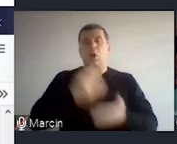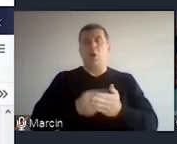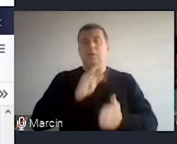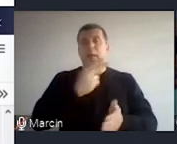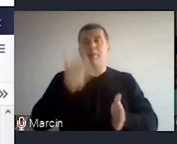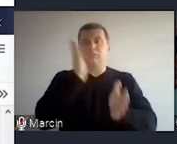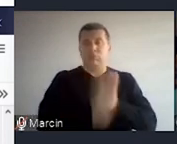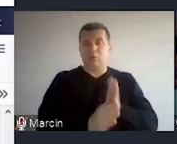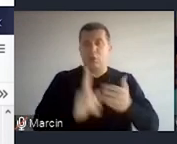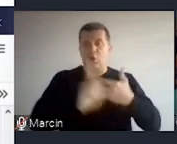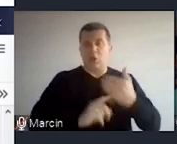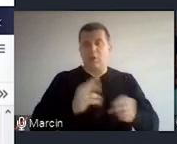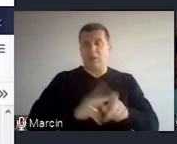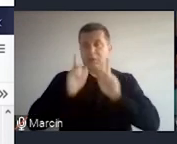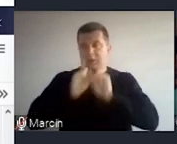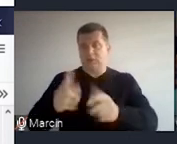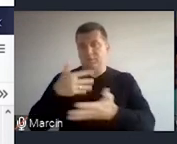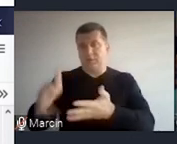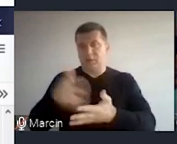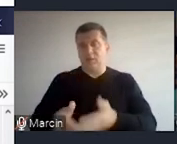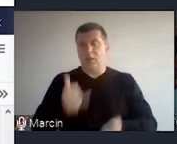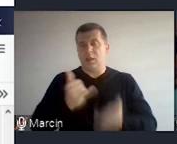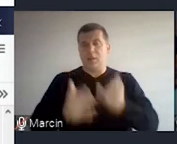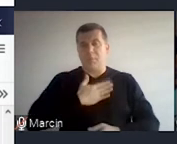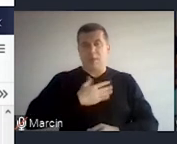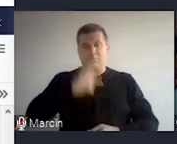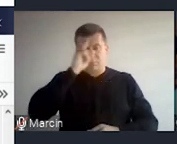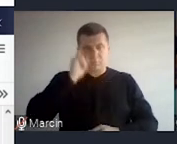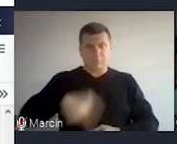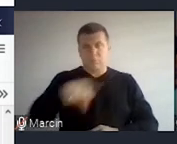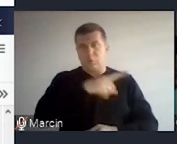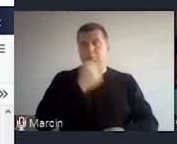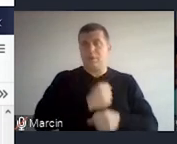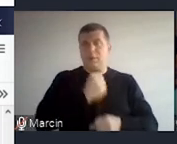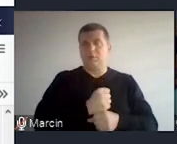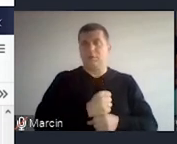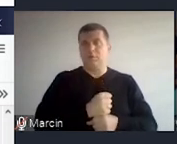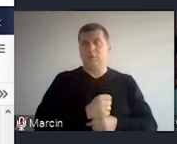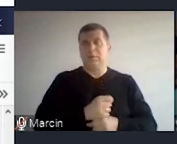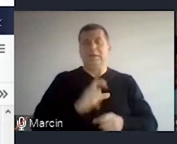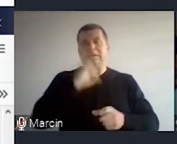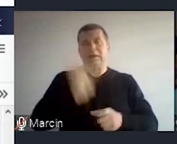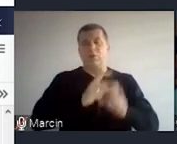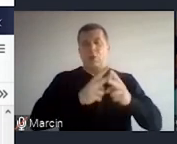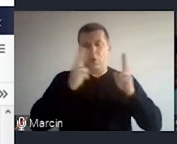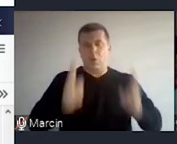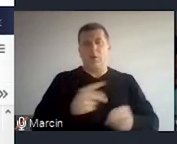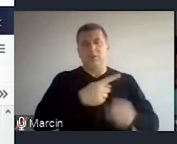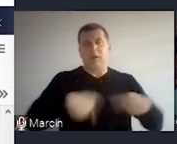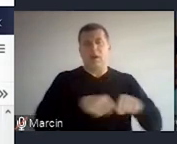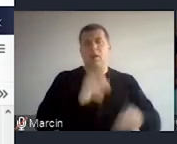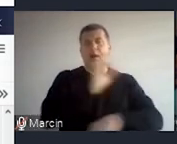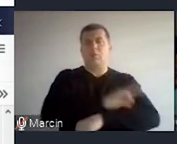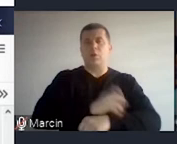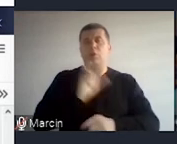bezpośrednich rozliczanych na rzeczywistych wydatkach, jeśli macie personel, który będzie pracował na przykład przez cały okres realizacji projektu,